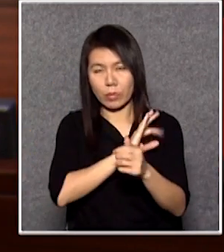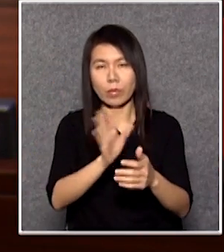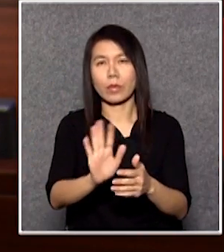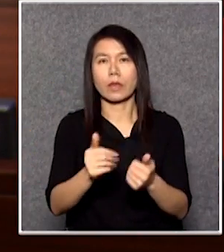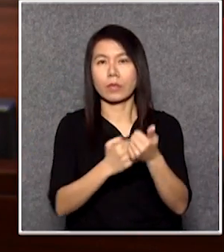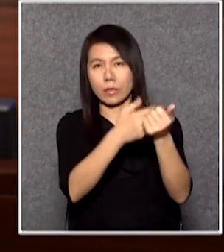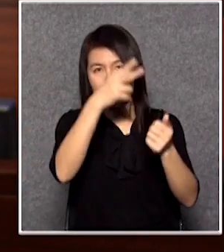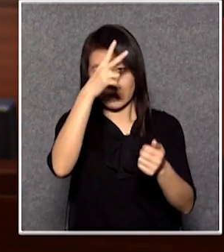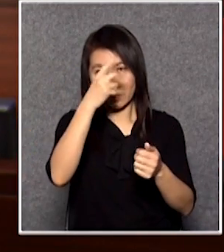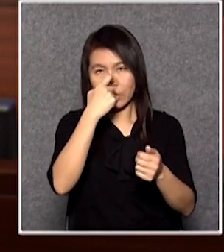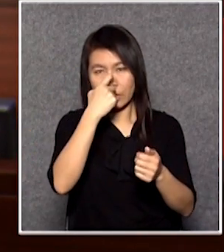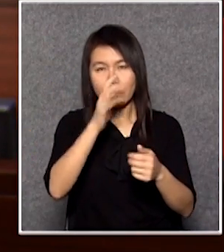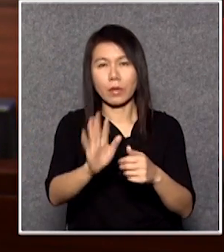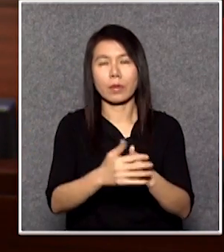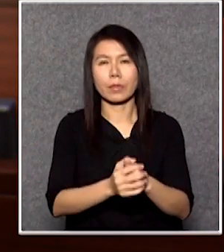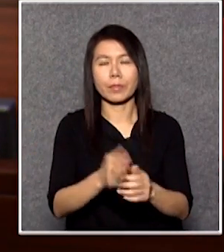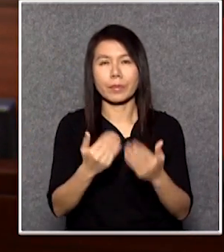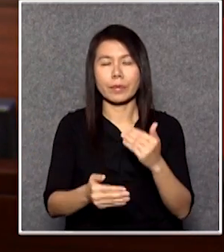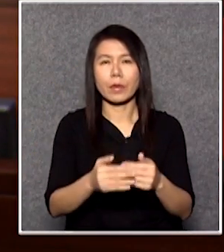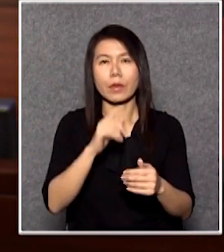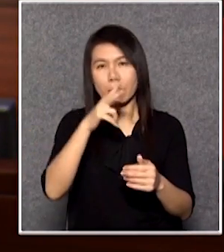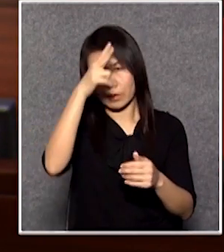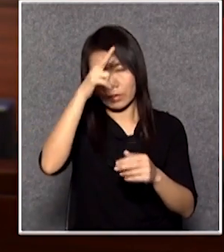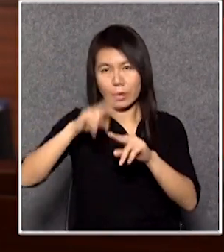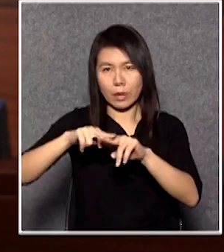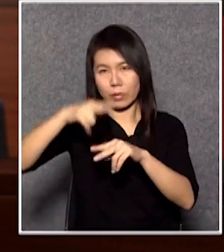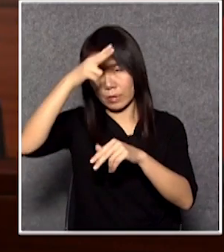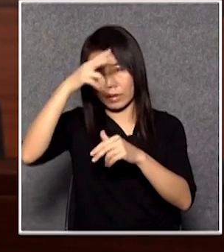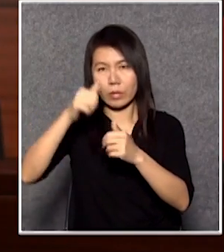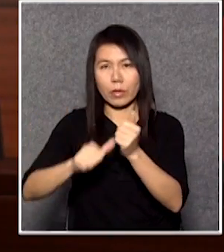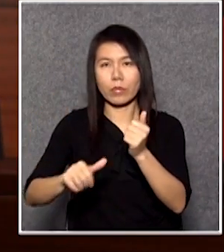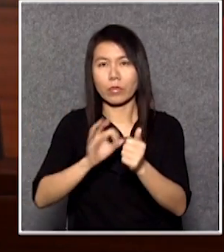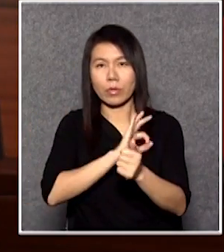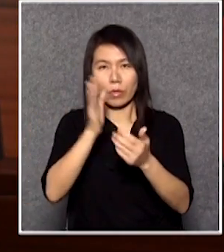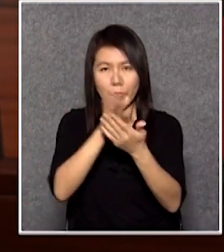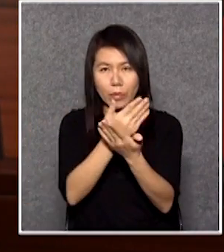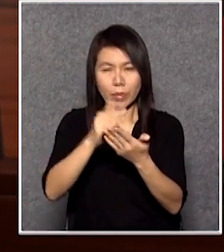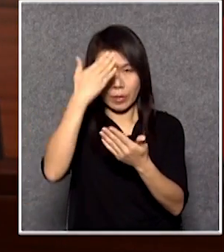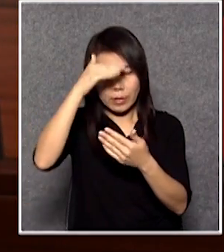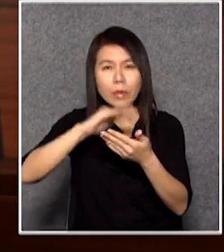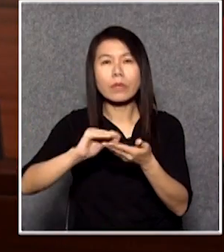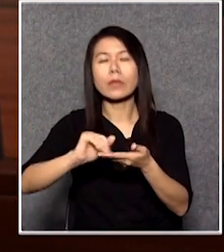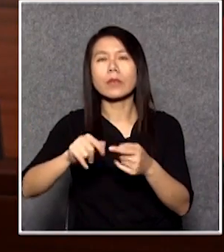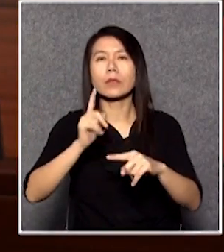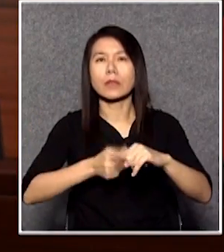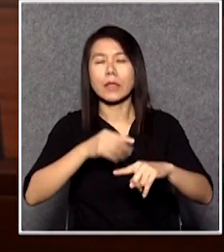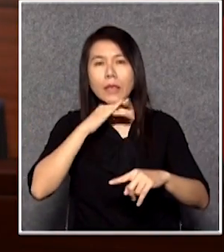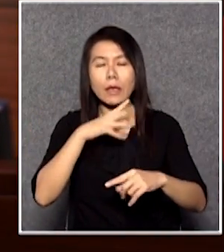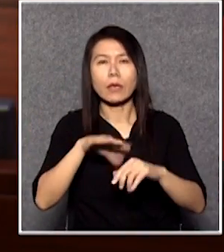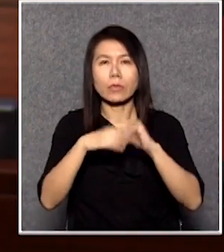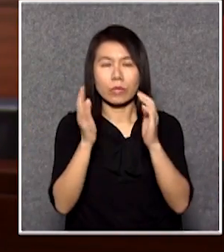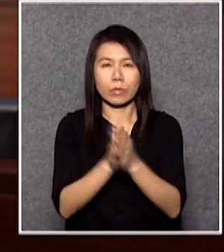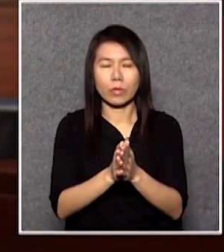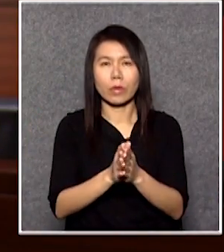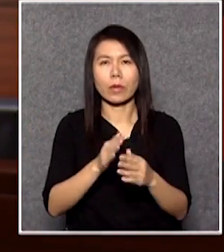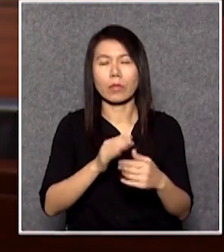梁因為我哋全國政協委員咧係明辨是非，懂得理性分析事實的真偽的，所以並不是因為這個